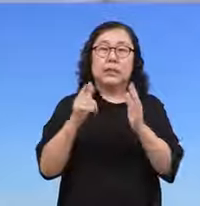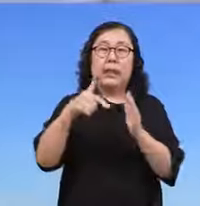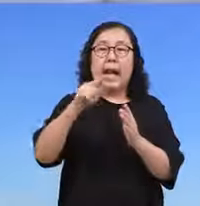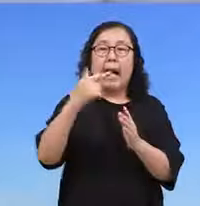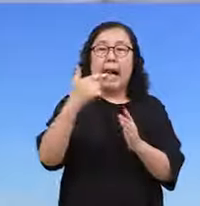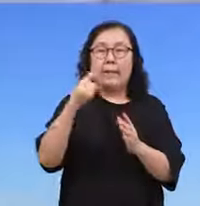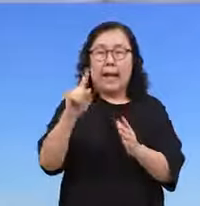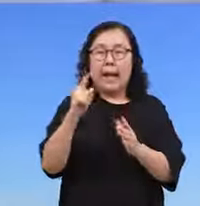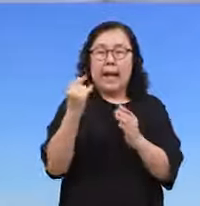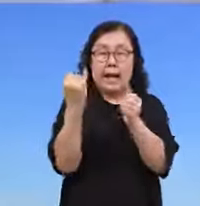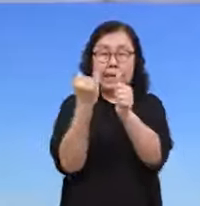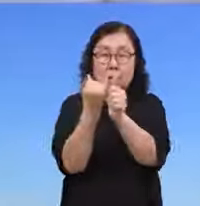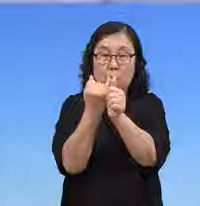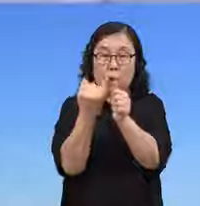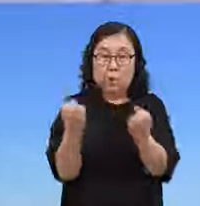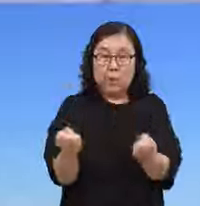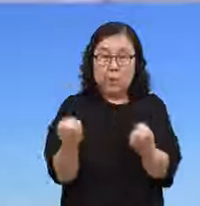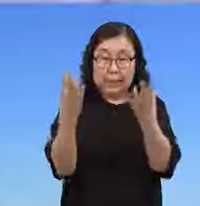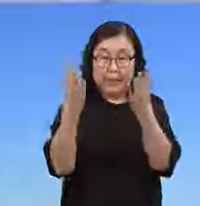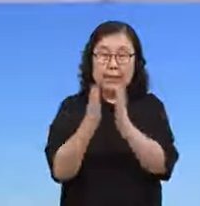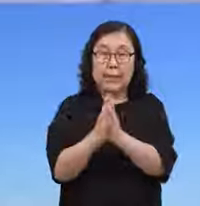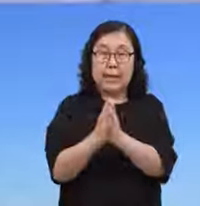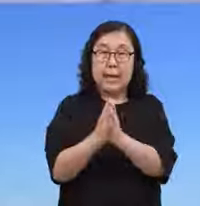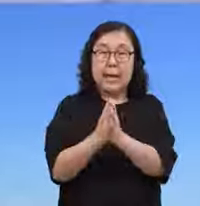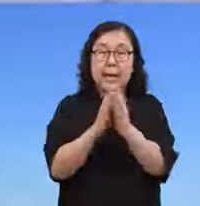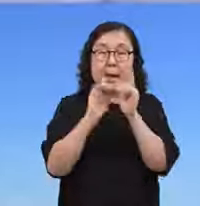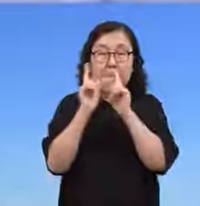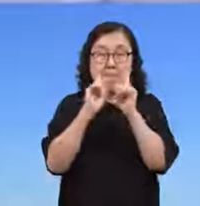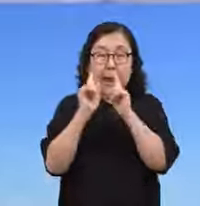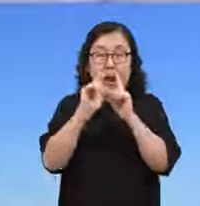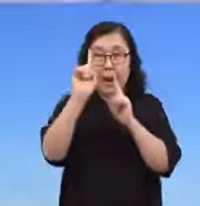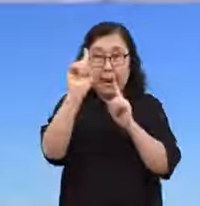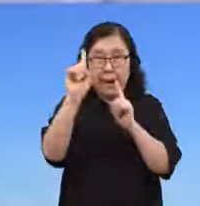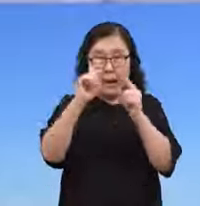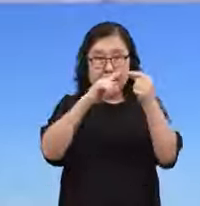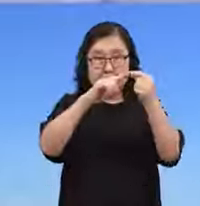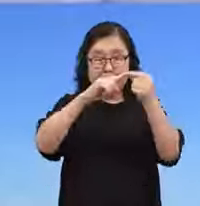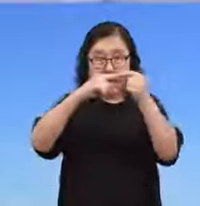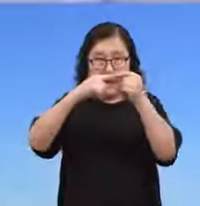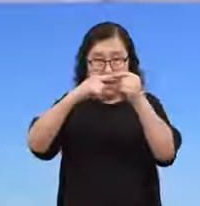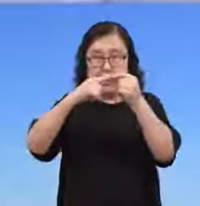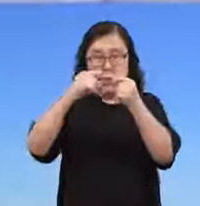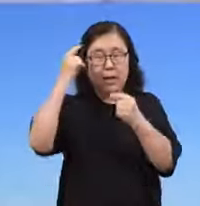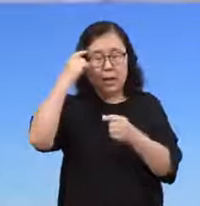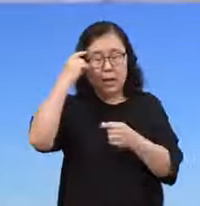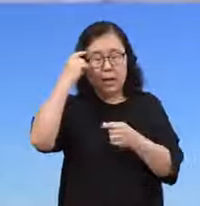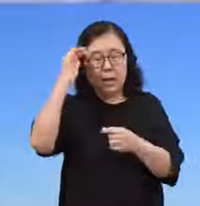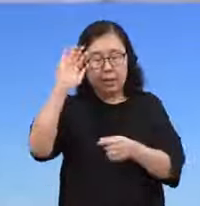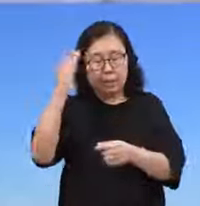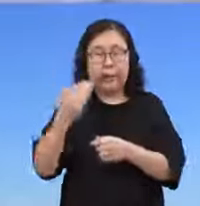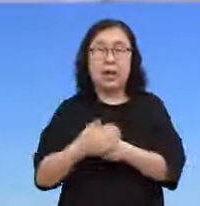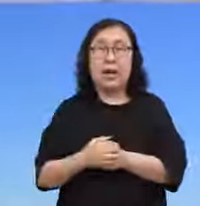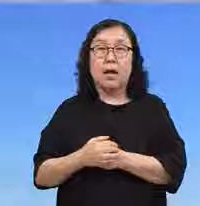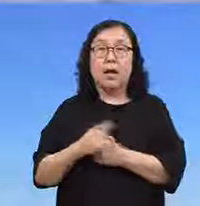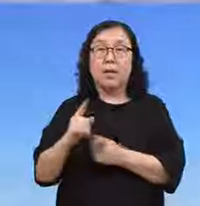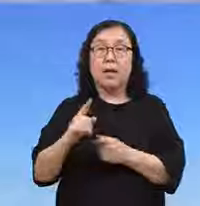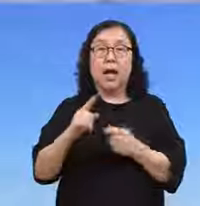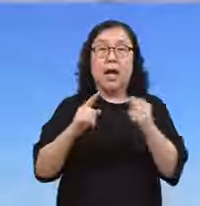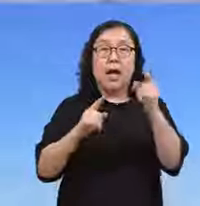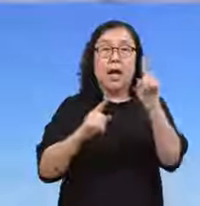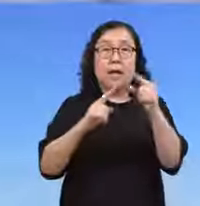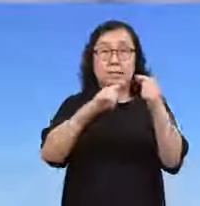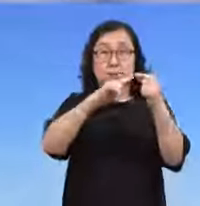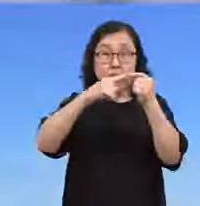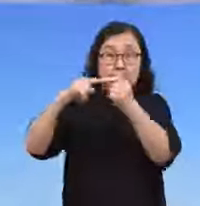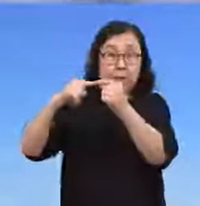있는 가나 혼인잔치의 그 한마디를 머릿속으로 자꾸 맴도는 습관이 생겼습니다. 그